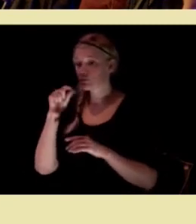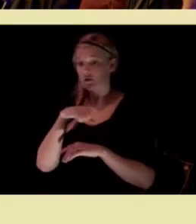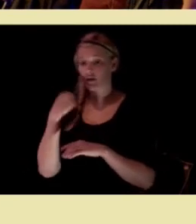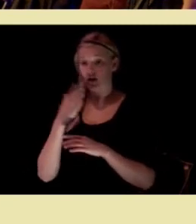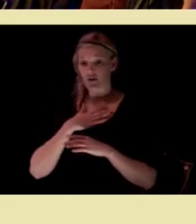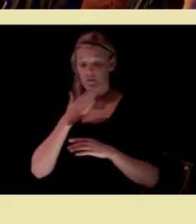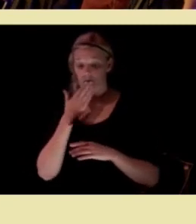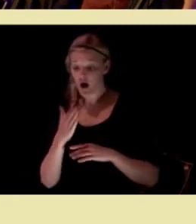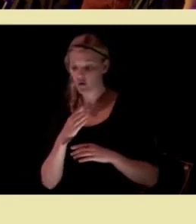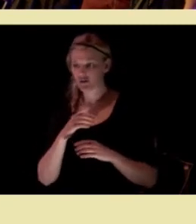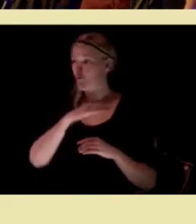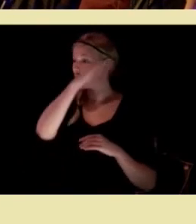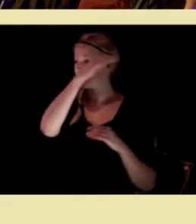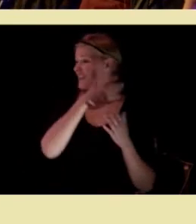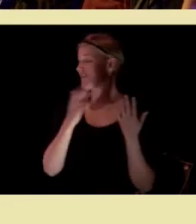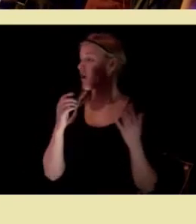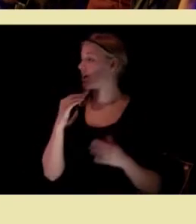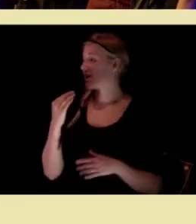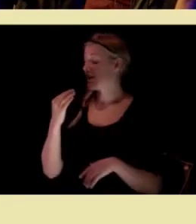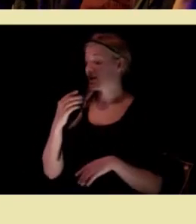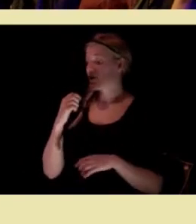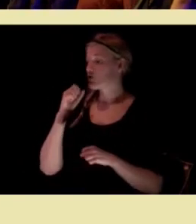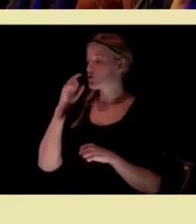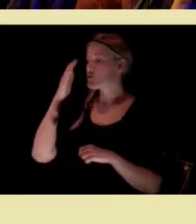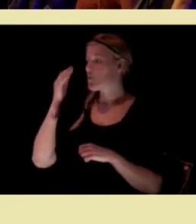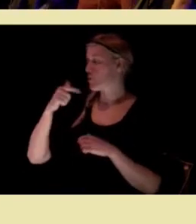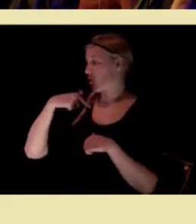voksne der ikke var skip mot oss.